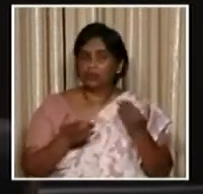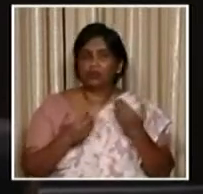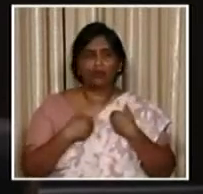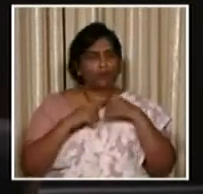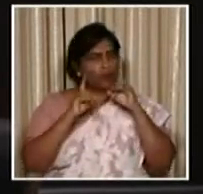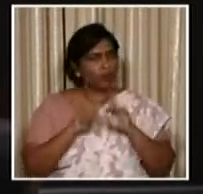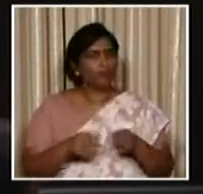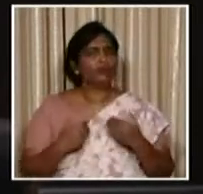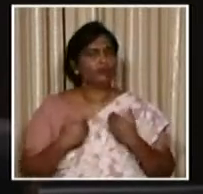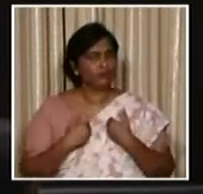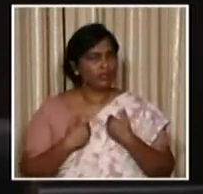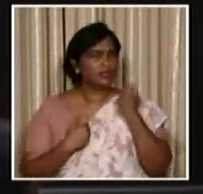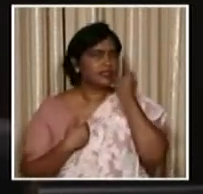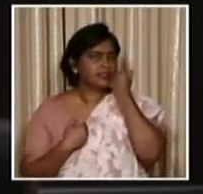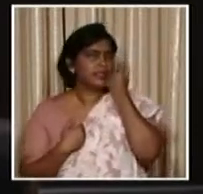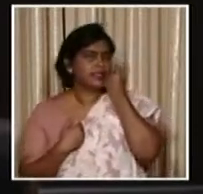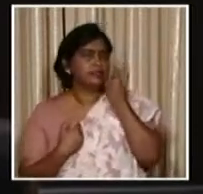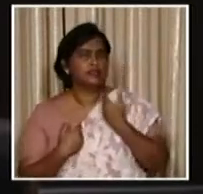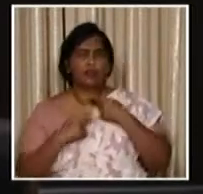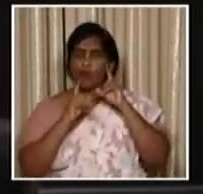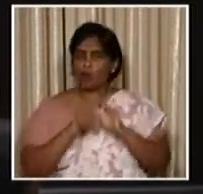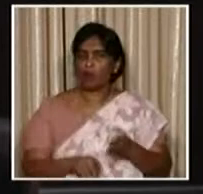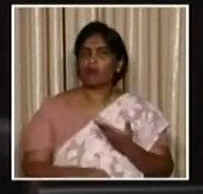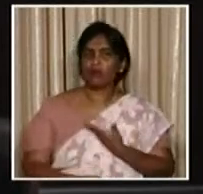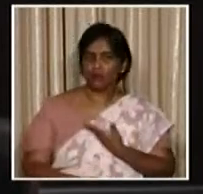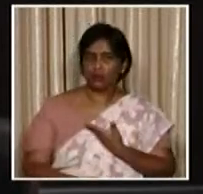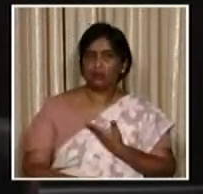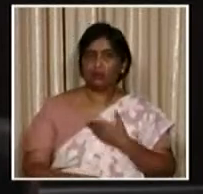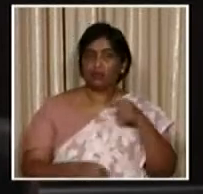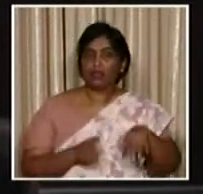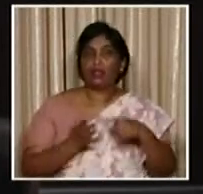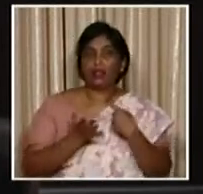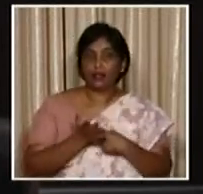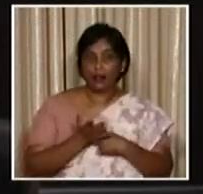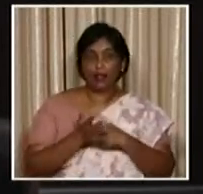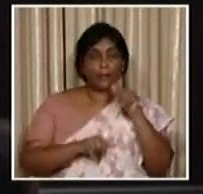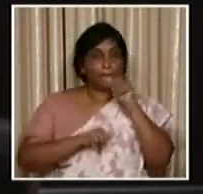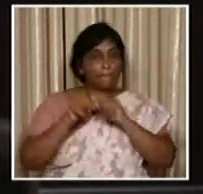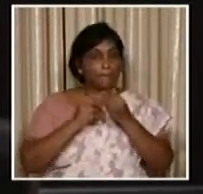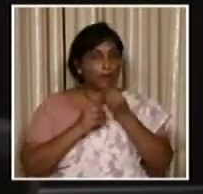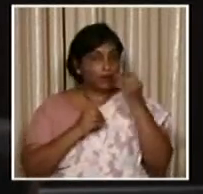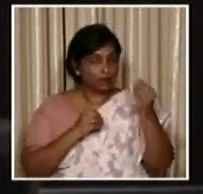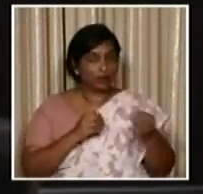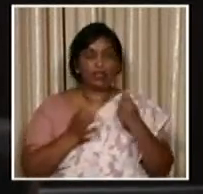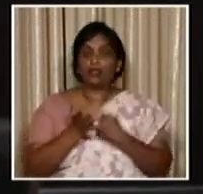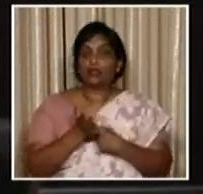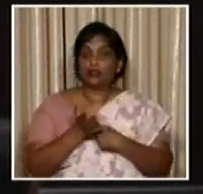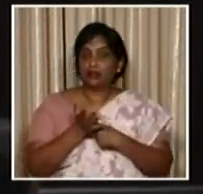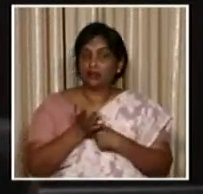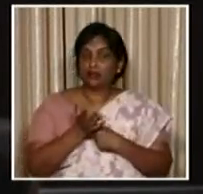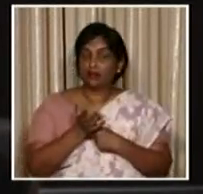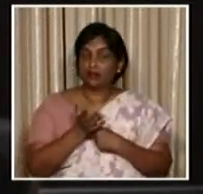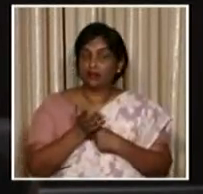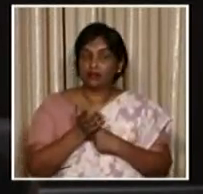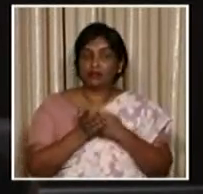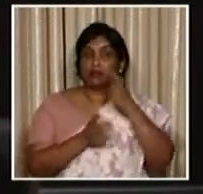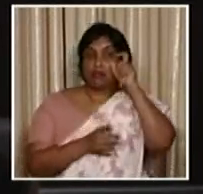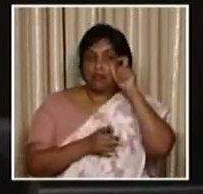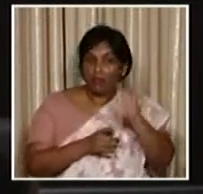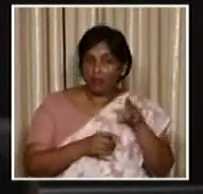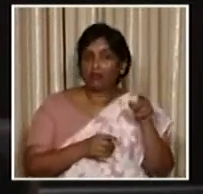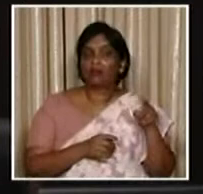මේ අපිට තියෙන සැක සංකා මෙන්න මේවා දැන් රිල්වාන්ට වෙදකම් කරපු රිල්වාන්ට